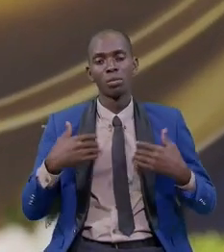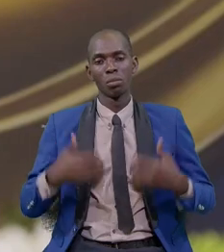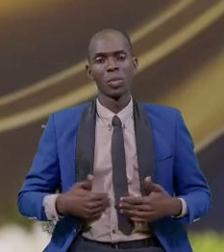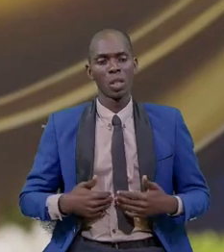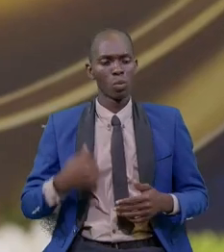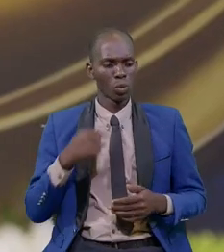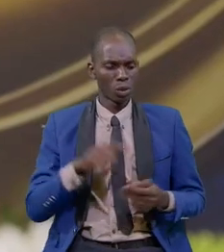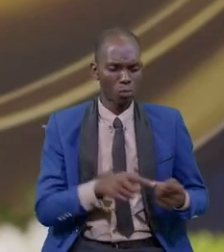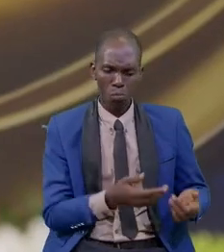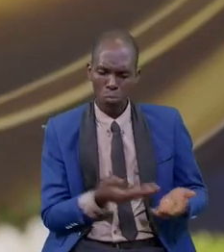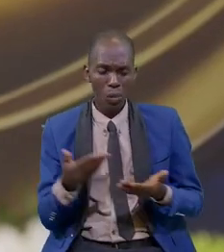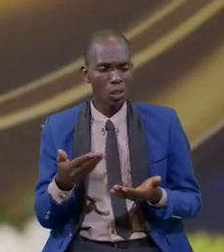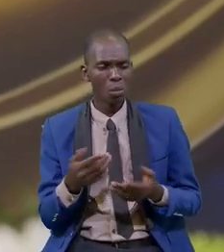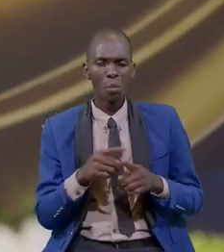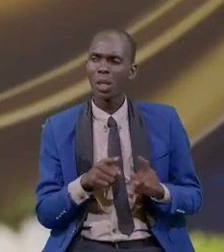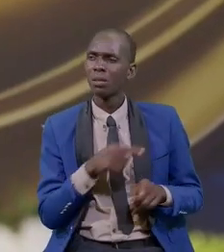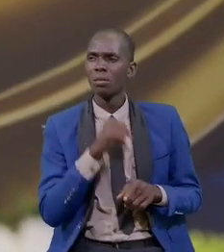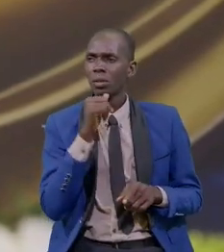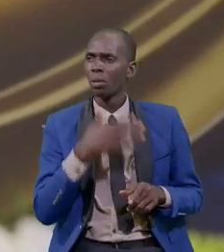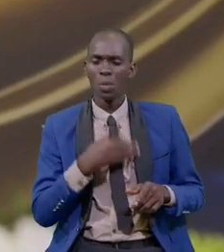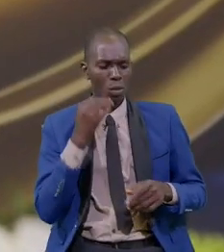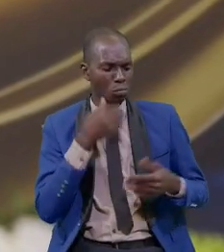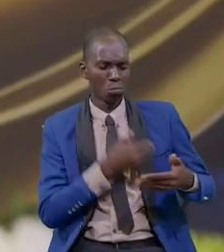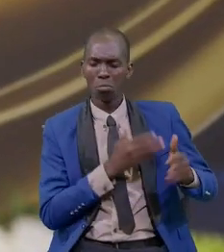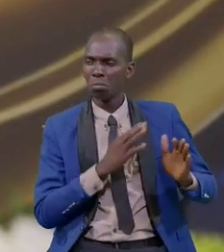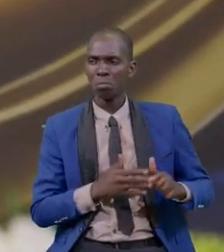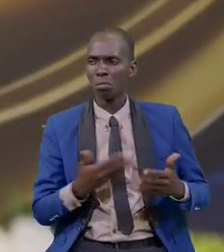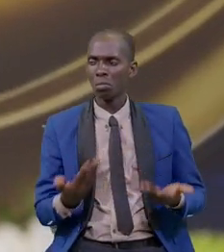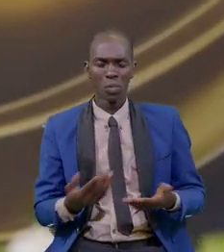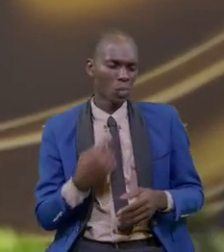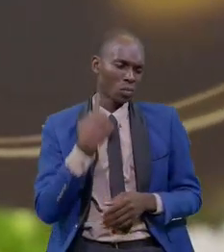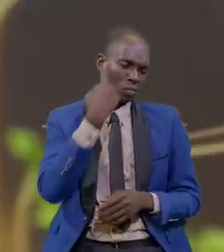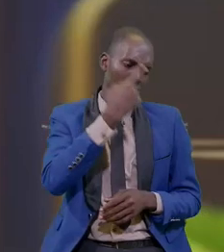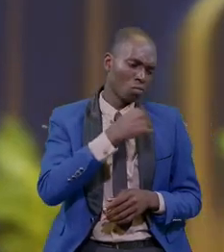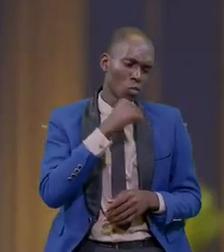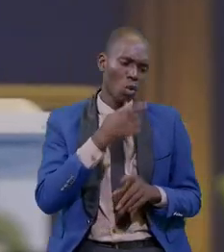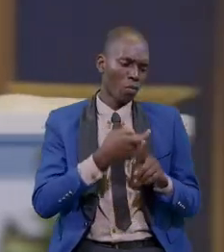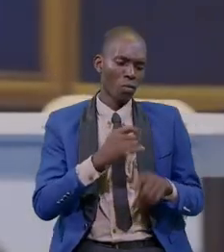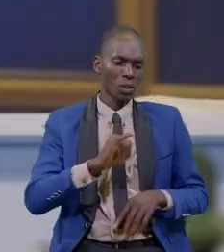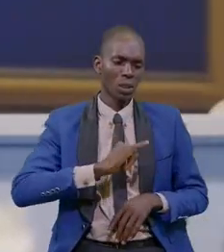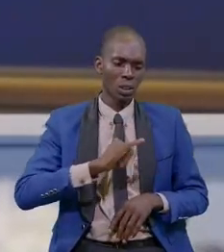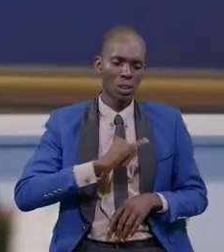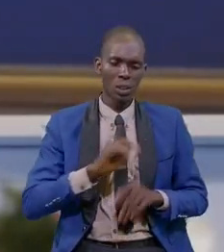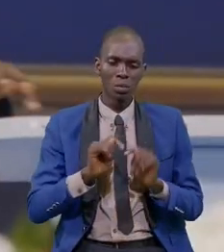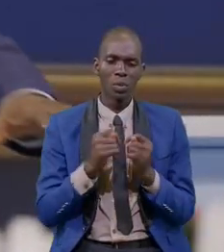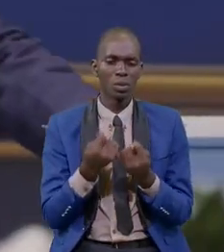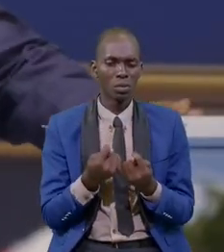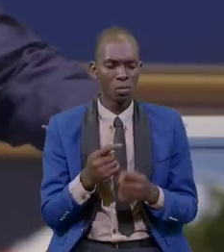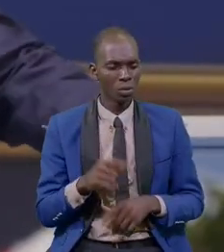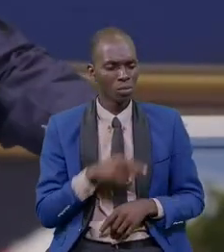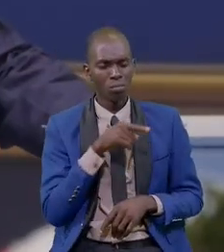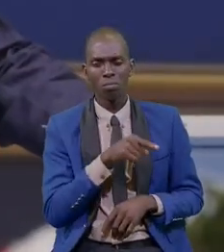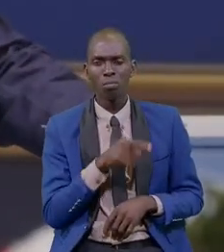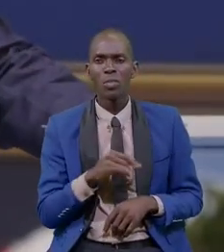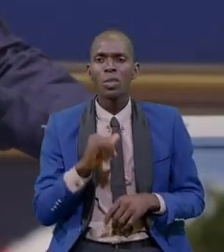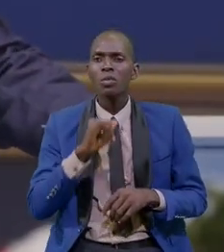corps. Nous devons l'aider. Non, il n'est pas mon voisin. Il ne ressemble pas à quelqu'un qui vient de ma tribu. Il ne ressemble pas à quelqu'un qui